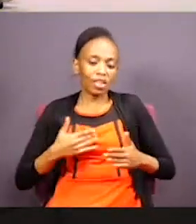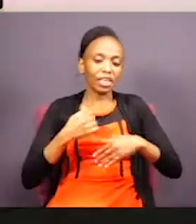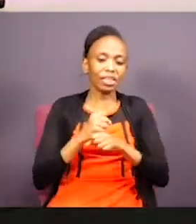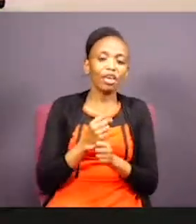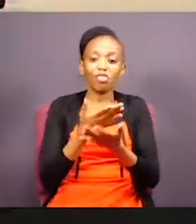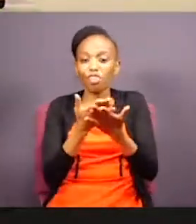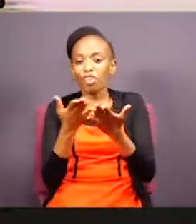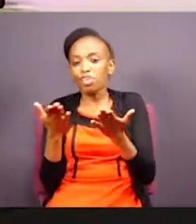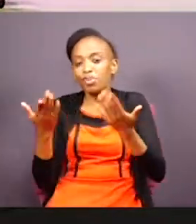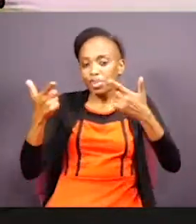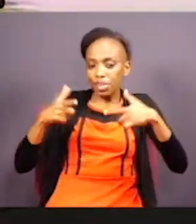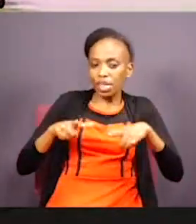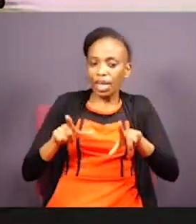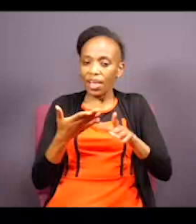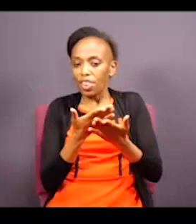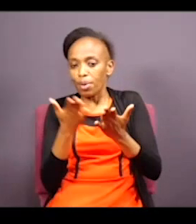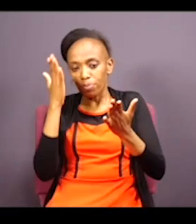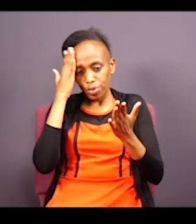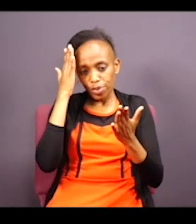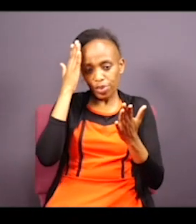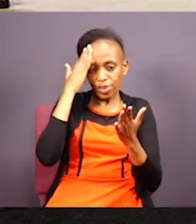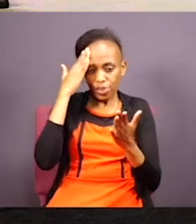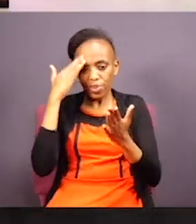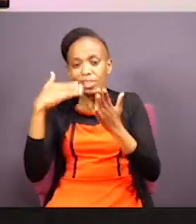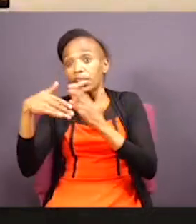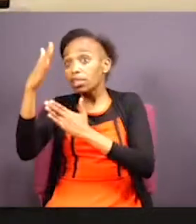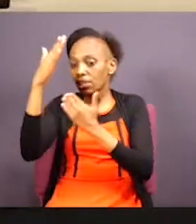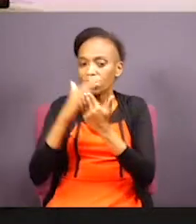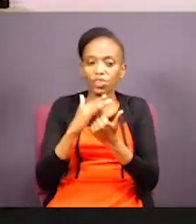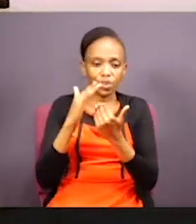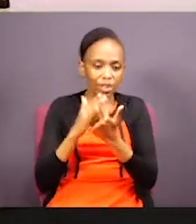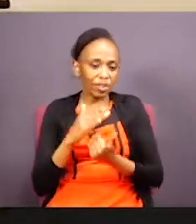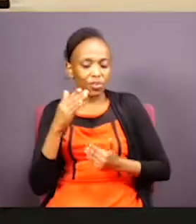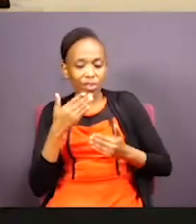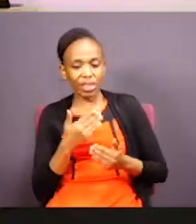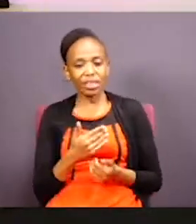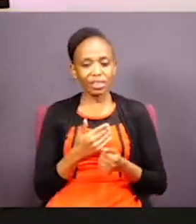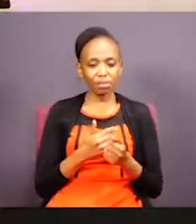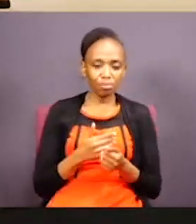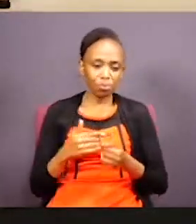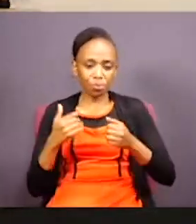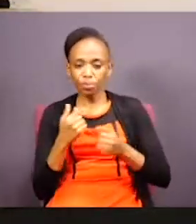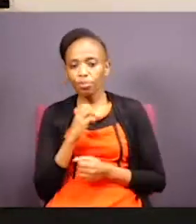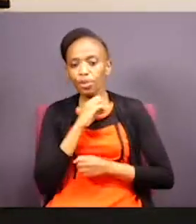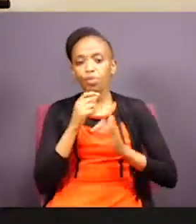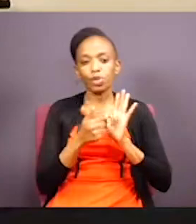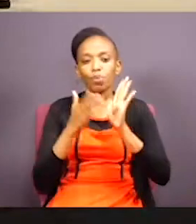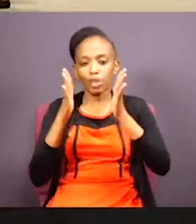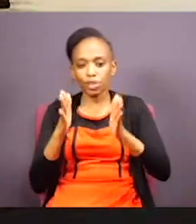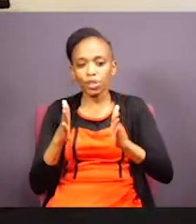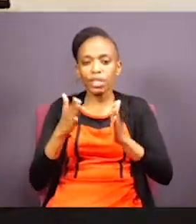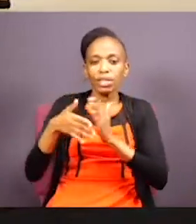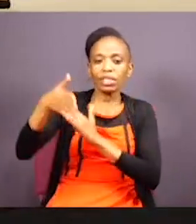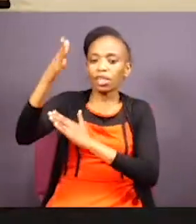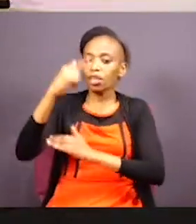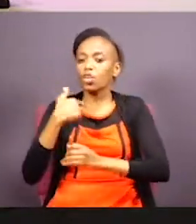Has done for you. Let them see. Wait, this is the God who cares. Show somebody, yeah,